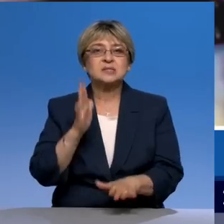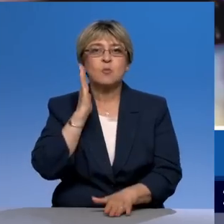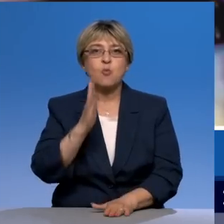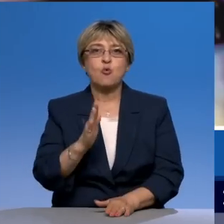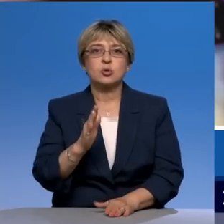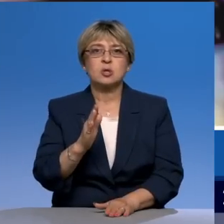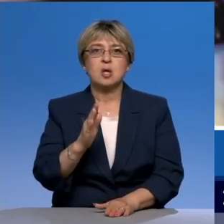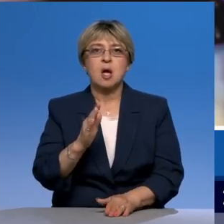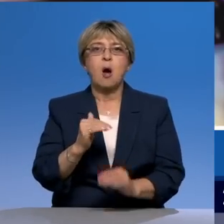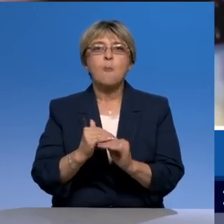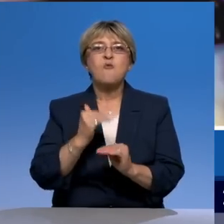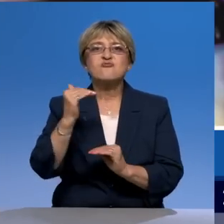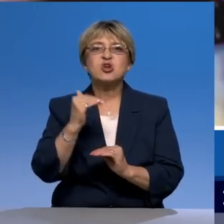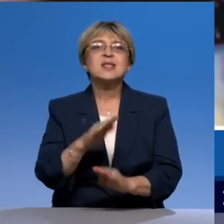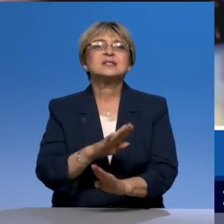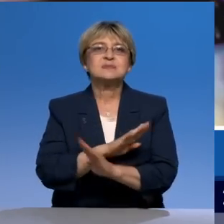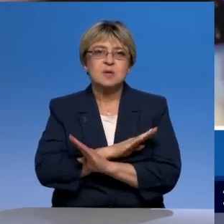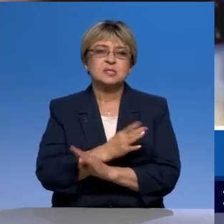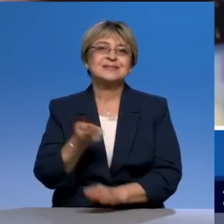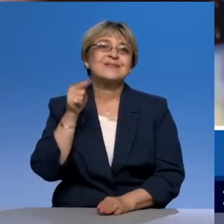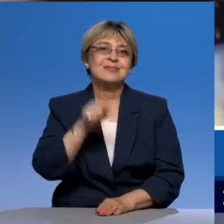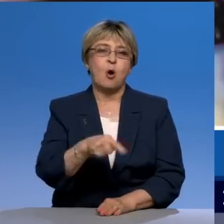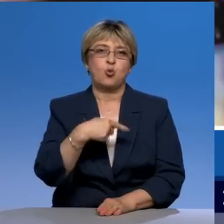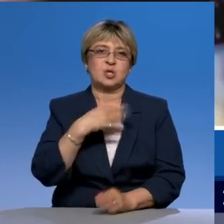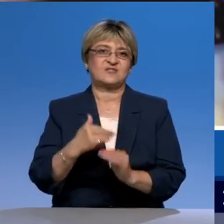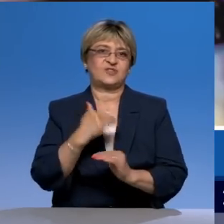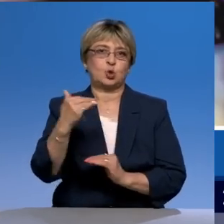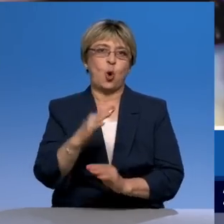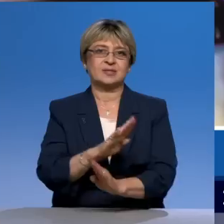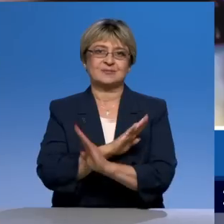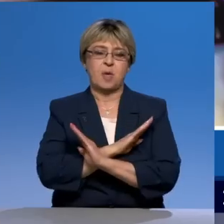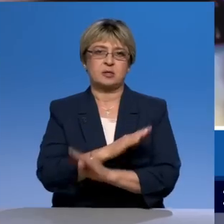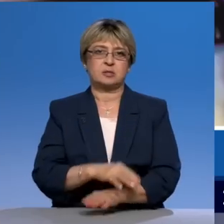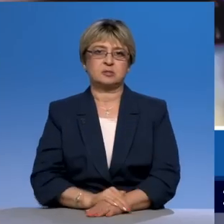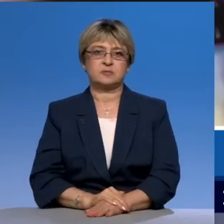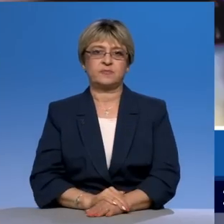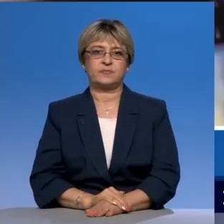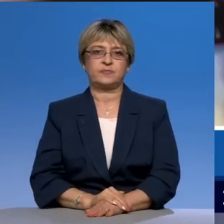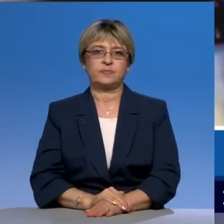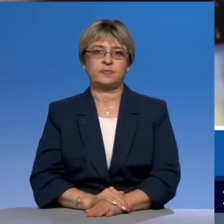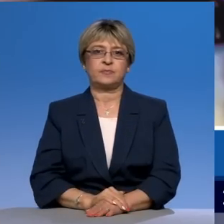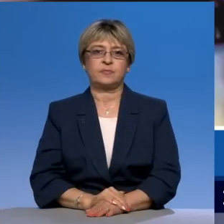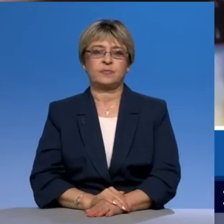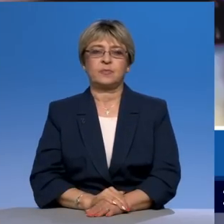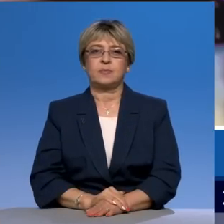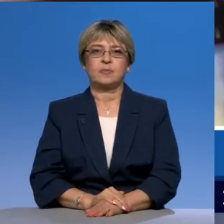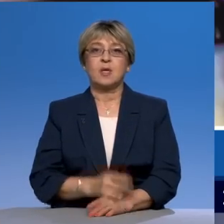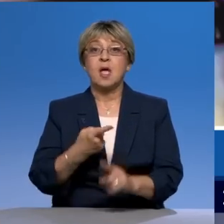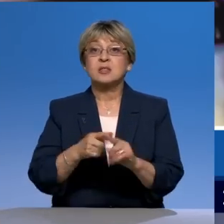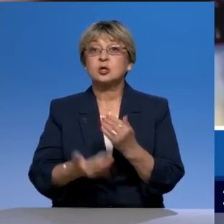повышение смертности, которая у нас и так высокая. Все. Вот это отложенный результат, вот, но он